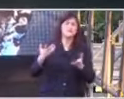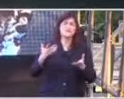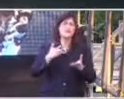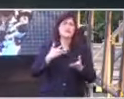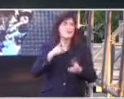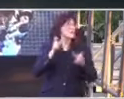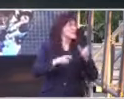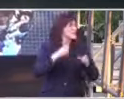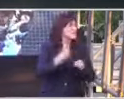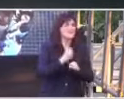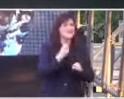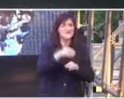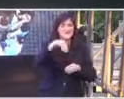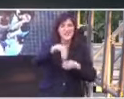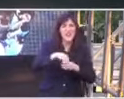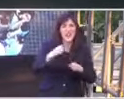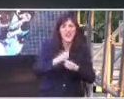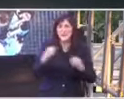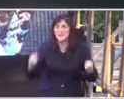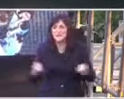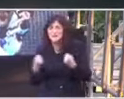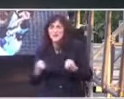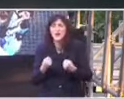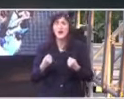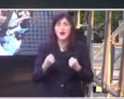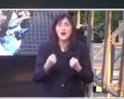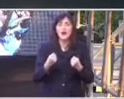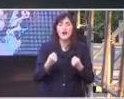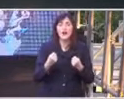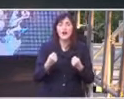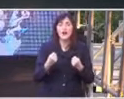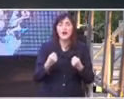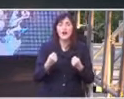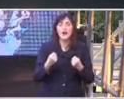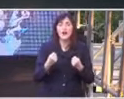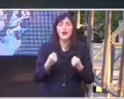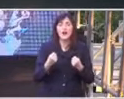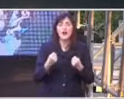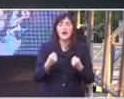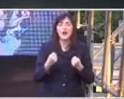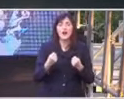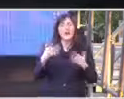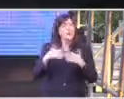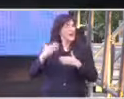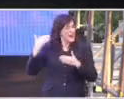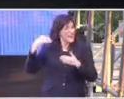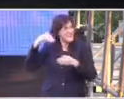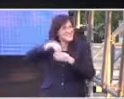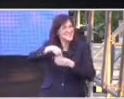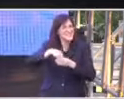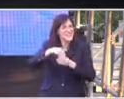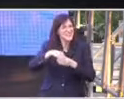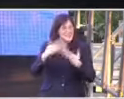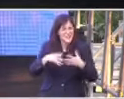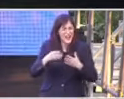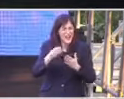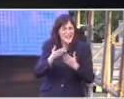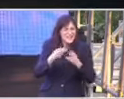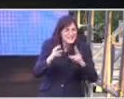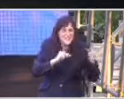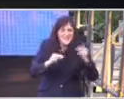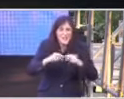addetti ai lavori avevano fatto l'elenco delle scommesse quando litigheranno per la prima volta Calenda e Renzi